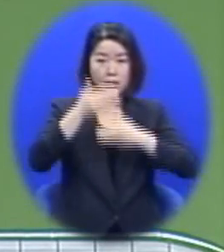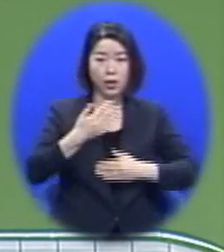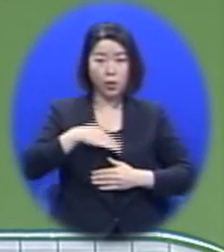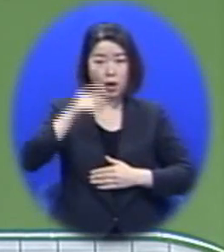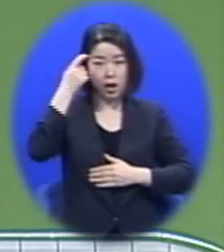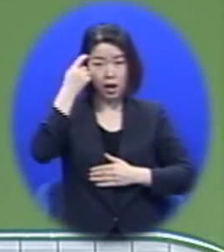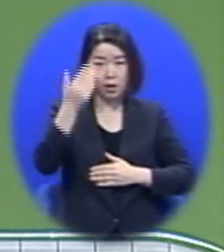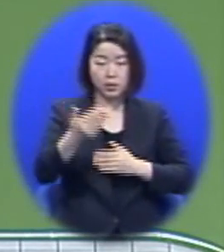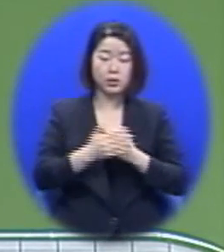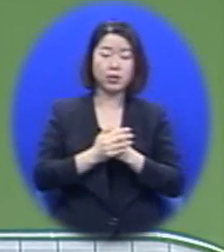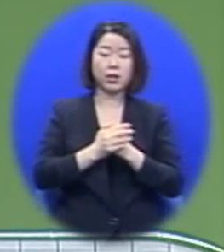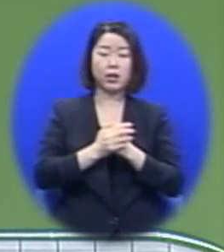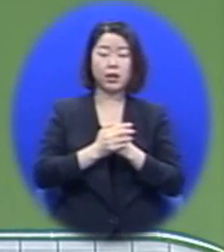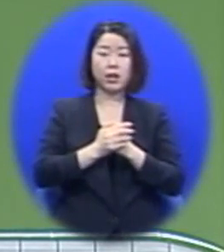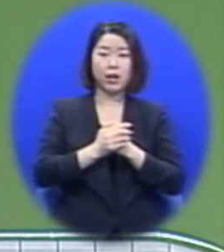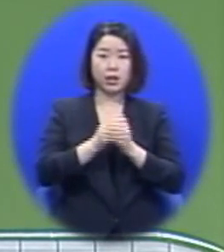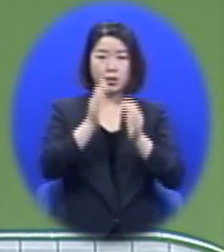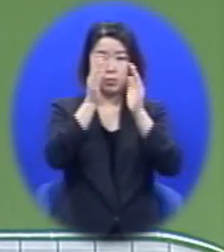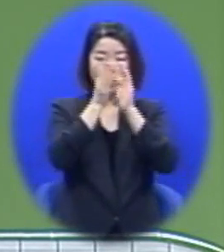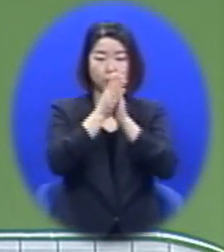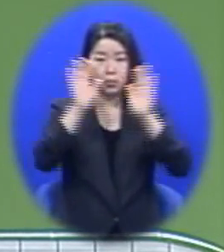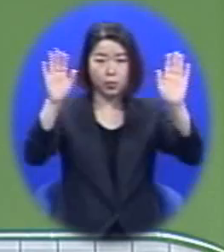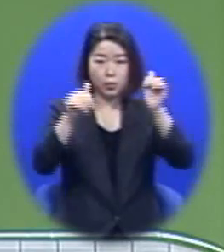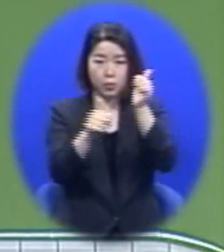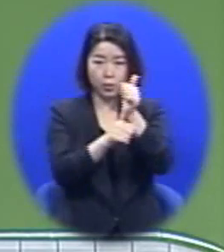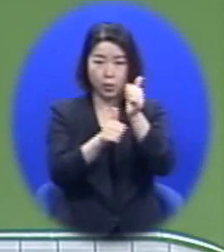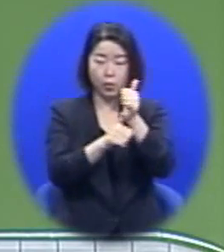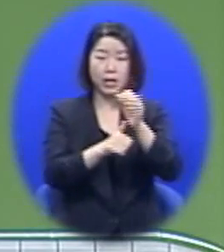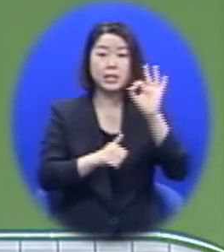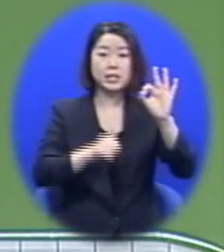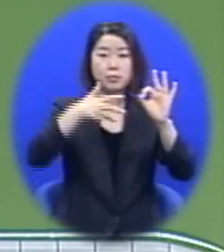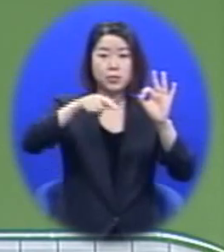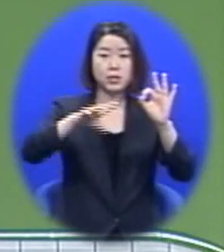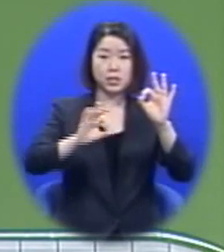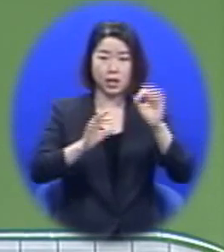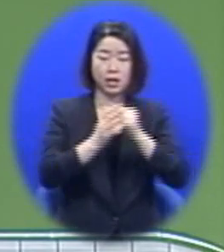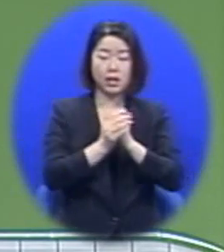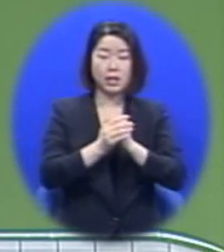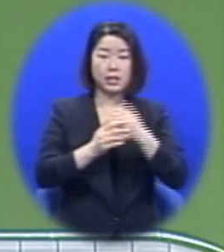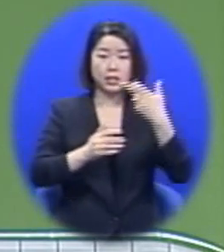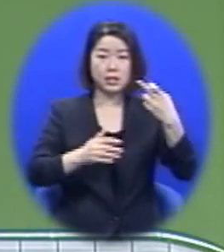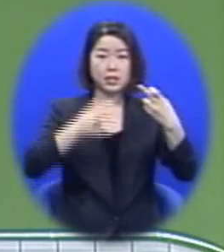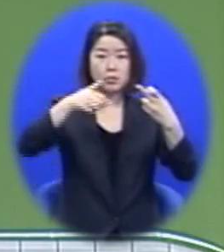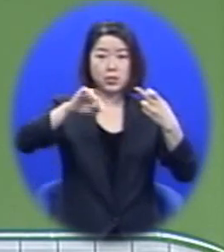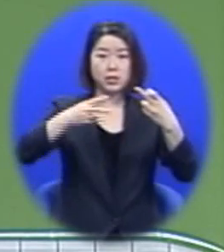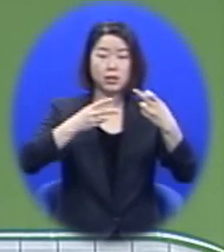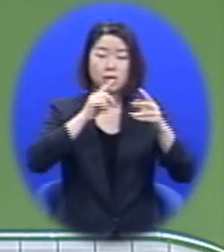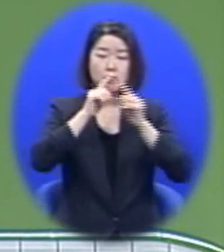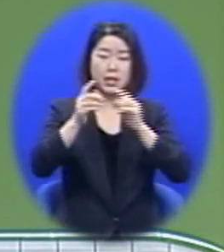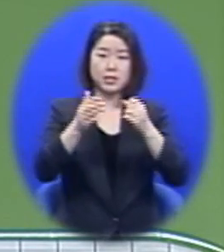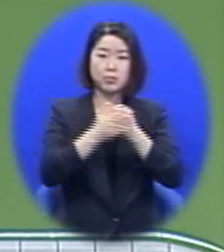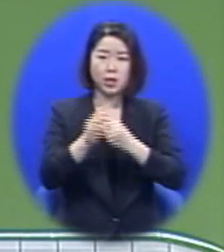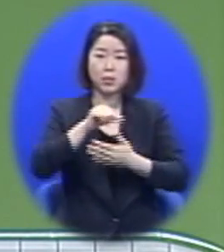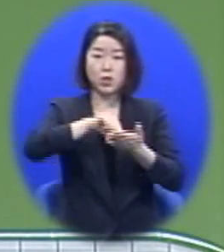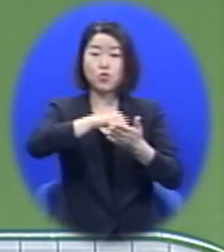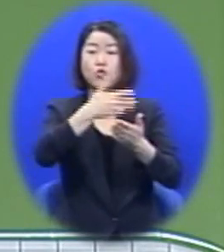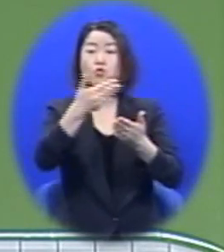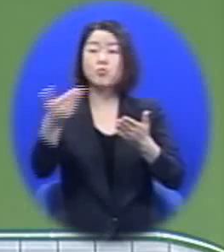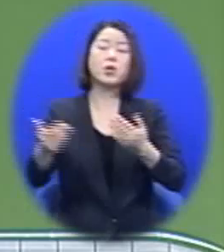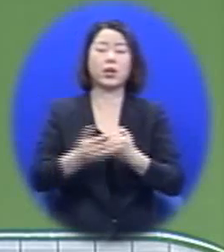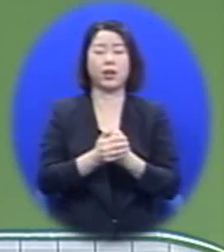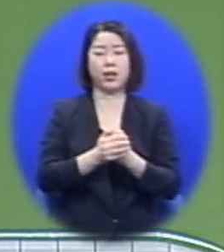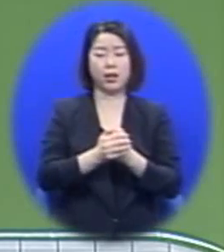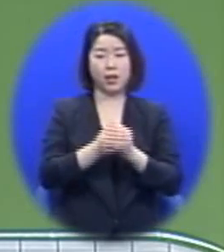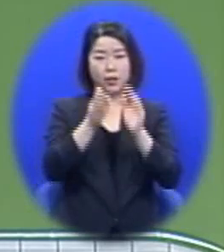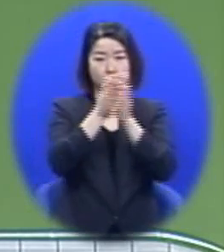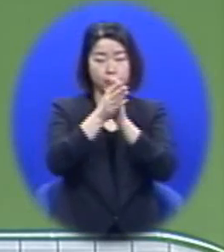여호수아 10장입니다. 여호수아 10장은 여호수아 10장 12절 말씀 때문에 유명한 성경입니다.